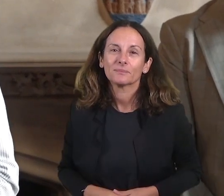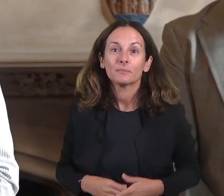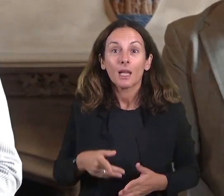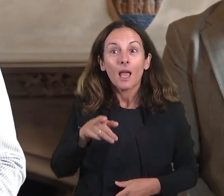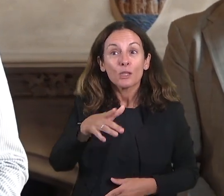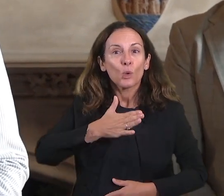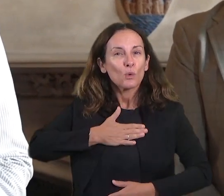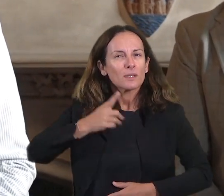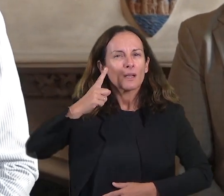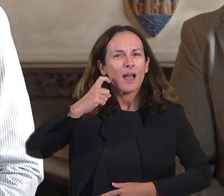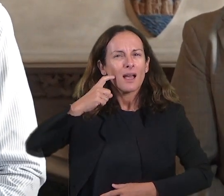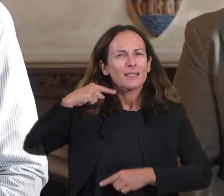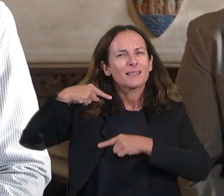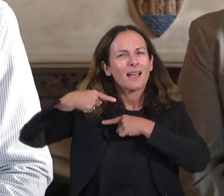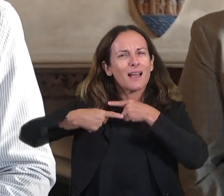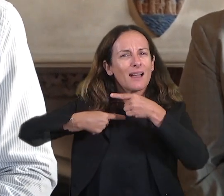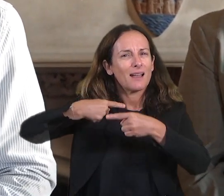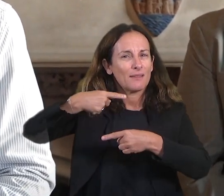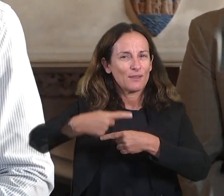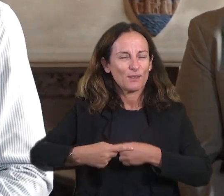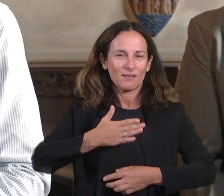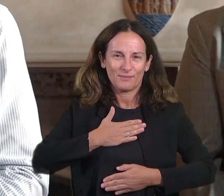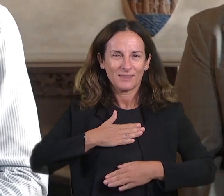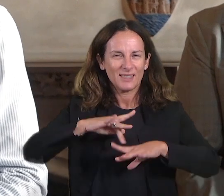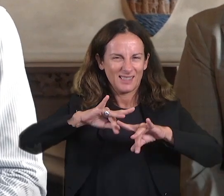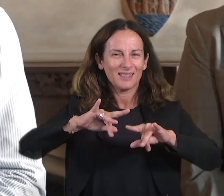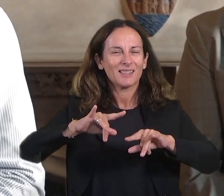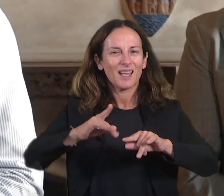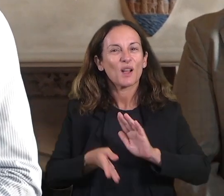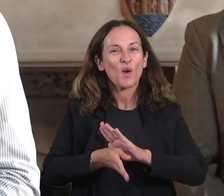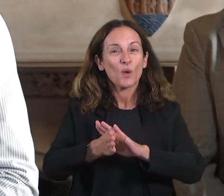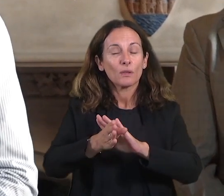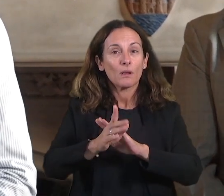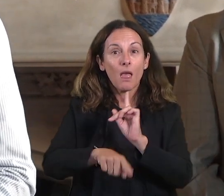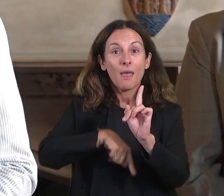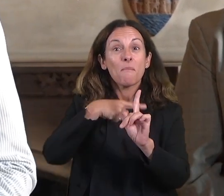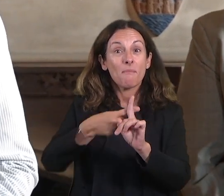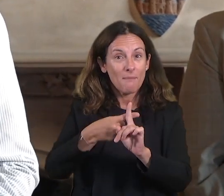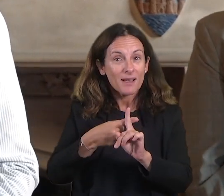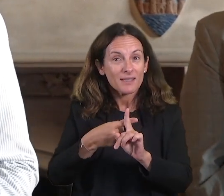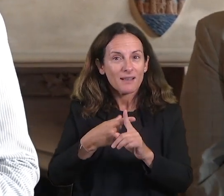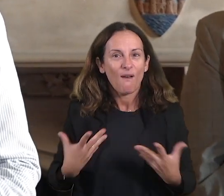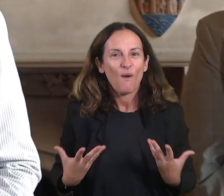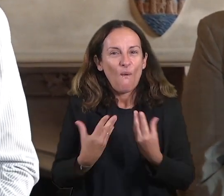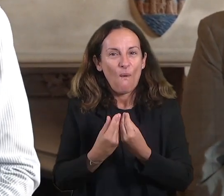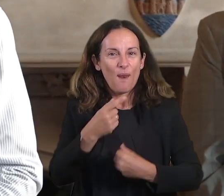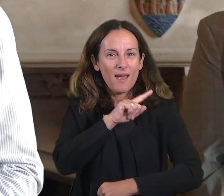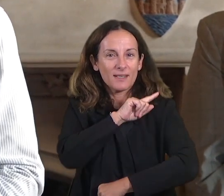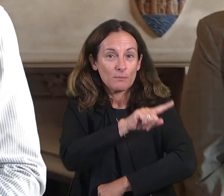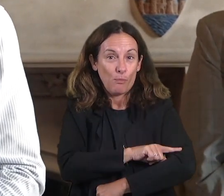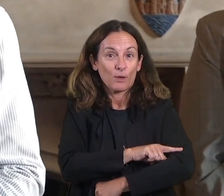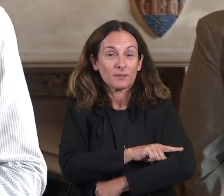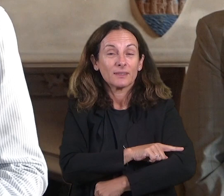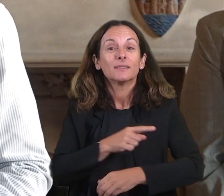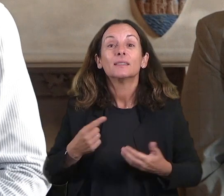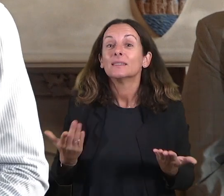nostres tradicions molt arrelades a la nostra terra, però sobretot ho combinarem amb esport, com és obvi,